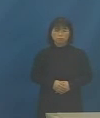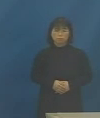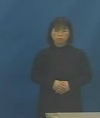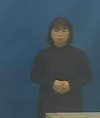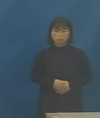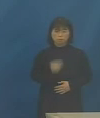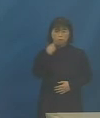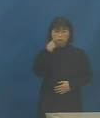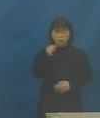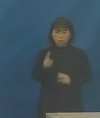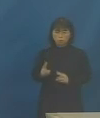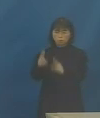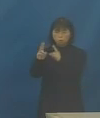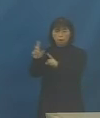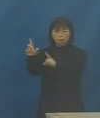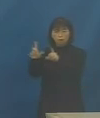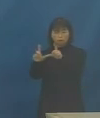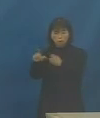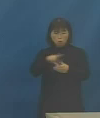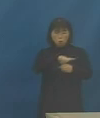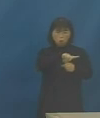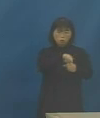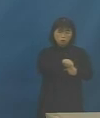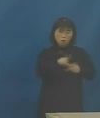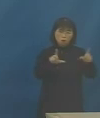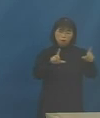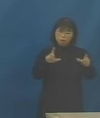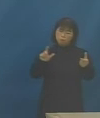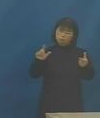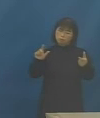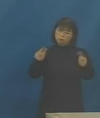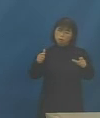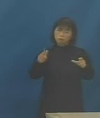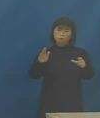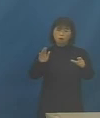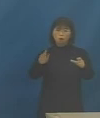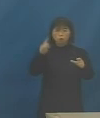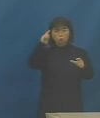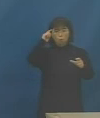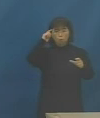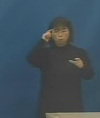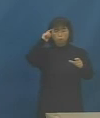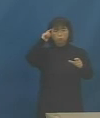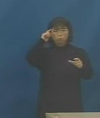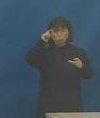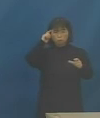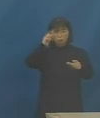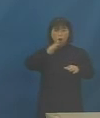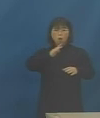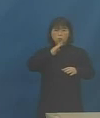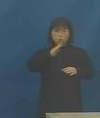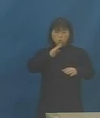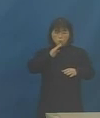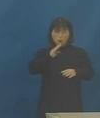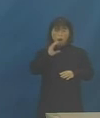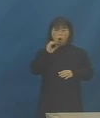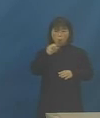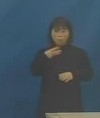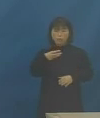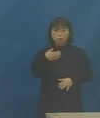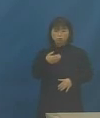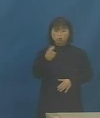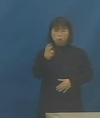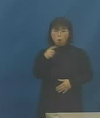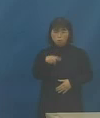たぶんあの大都会型と地方形では若干違いがあるのかもしれませんですから本当はオミクロン株に沿ったような